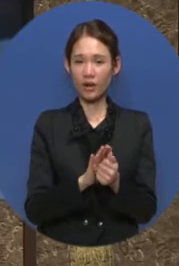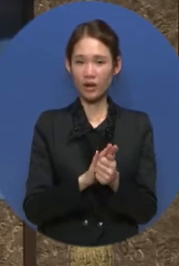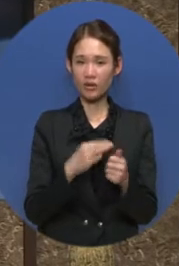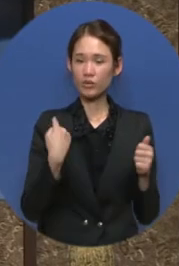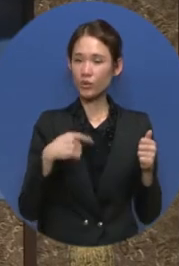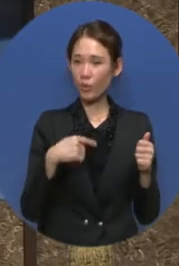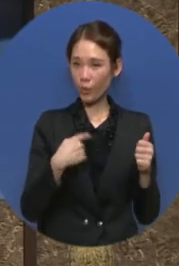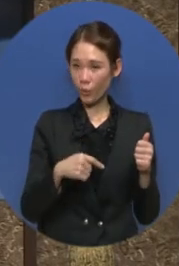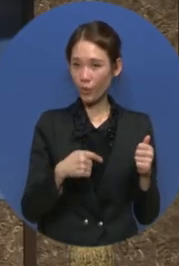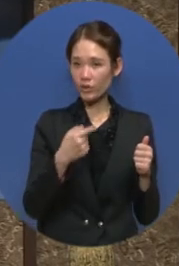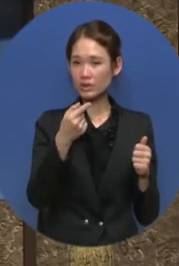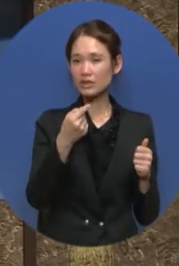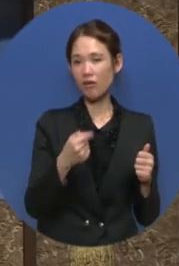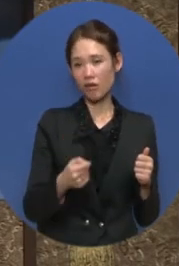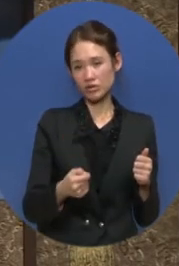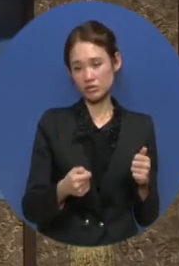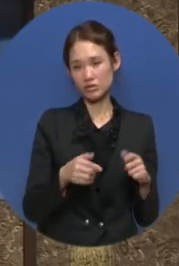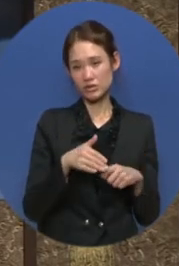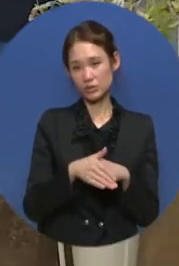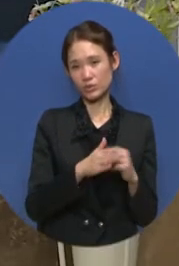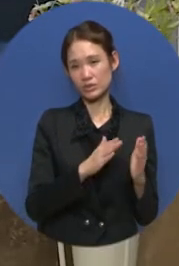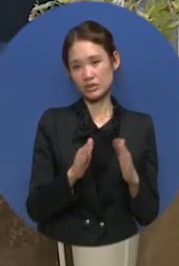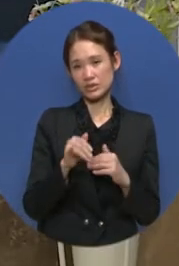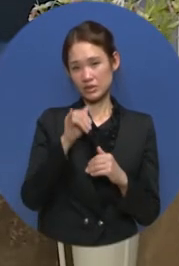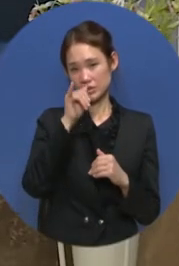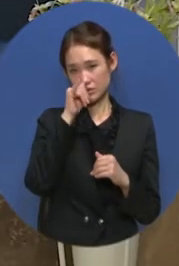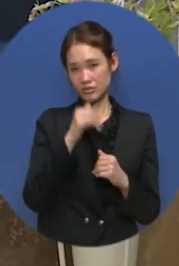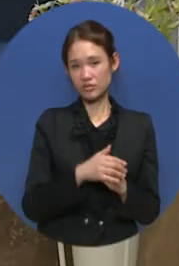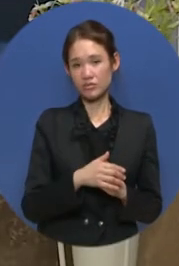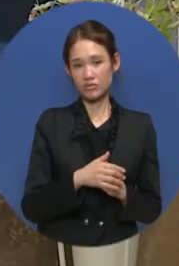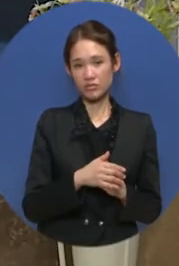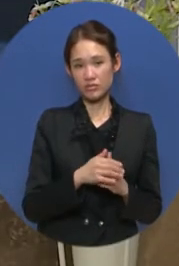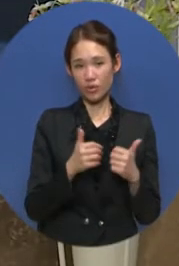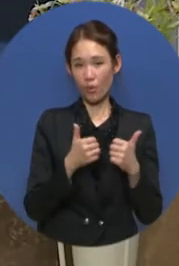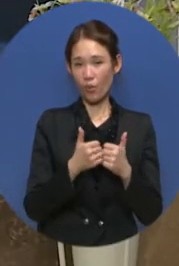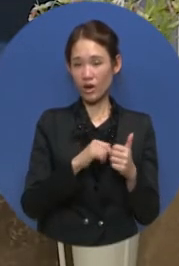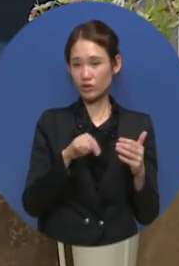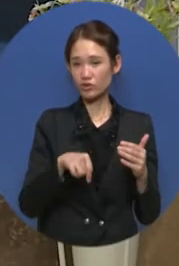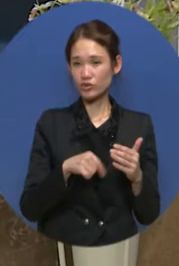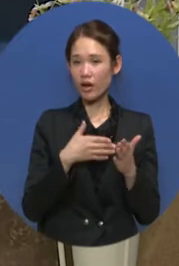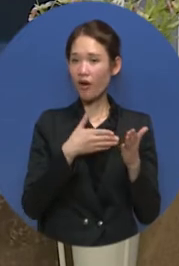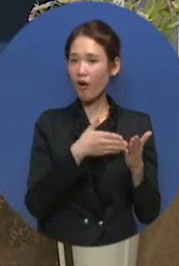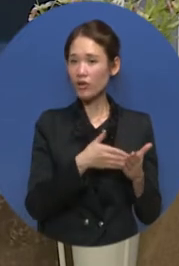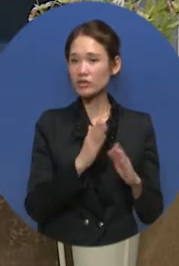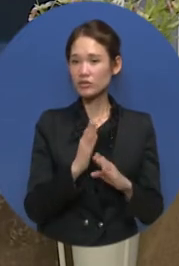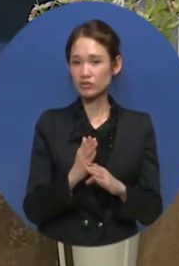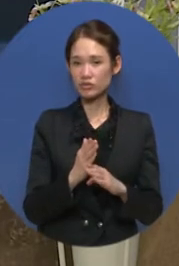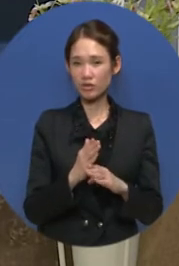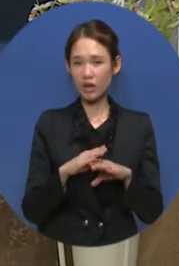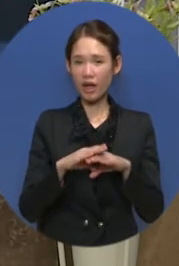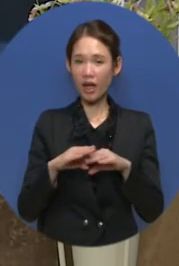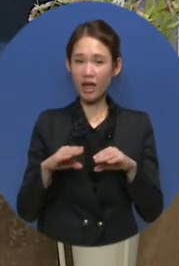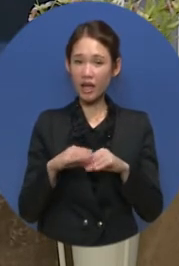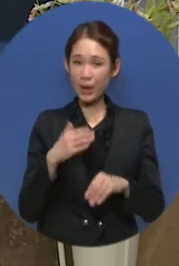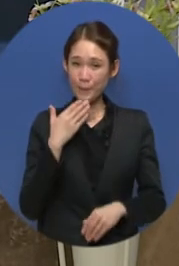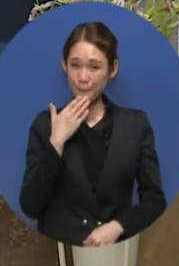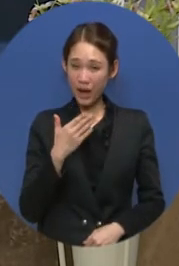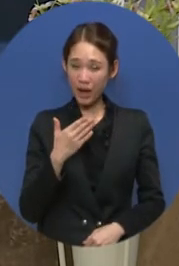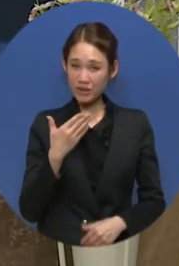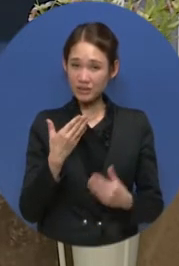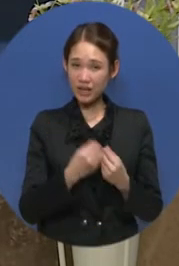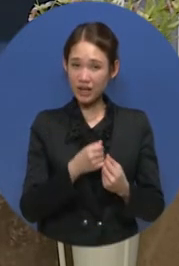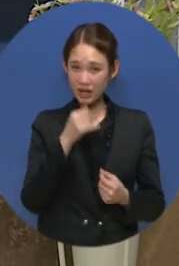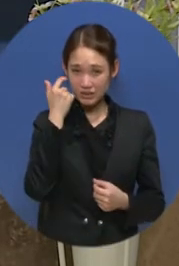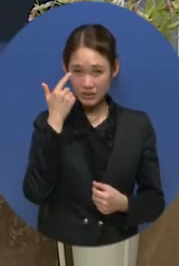교육은 그렇게 진행하고 있습니다. 혹시 이제 그런 그 회의 중에 나왔던 건의사항 중에 네. 해결이 됐던 그런 사례가